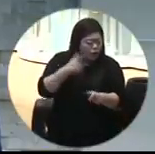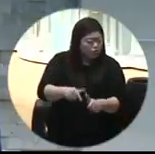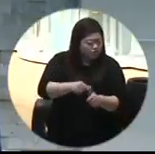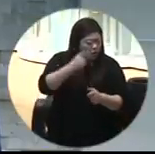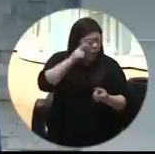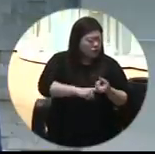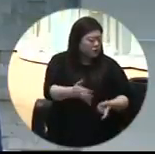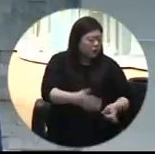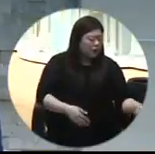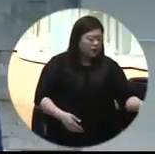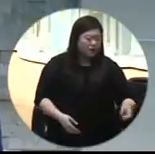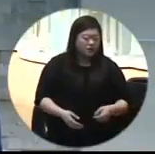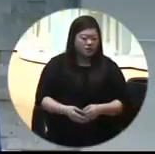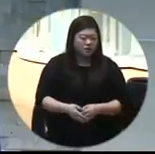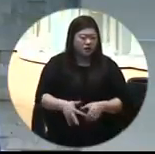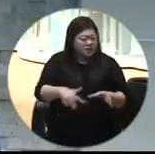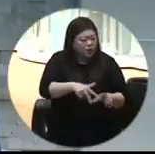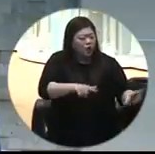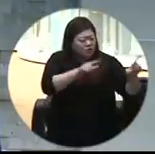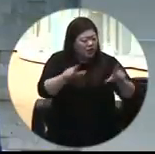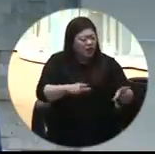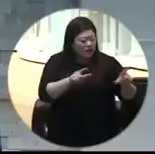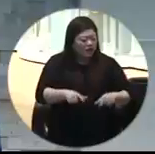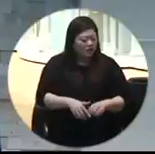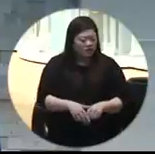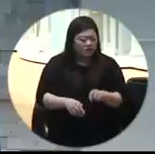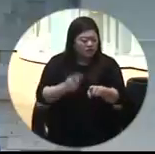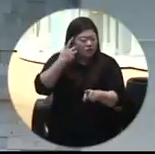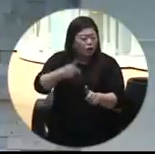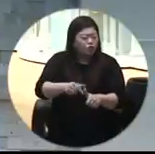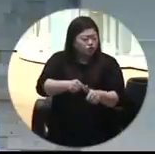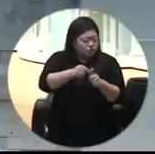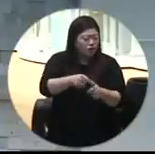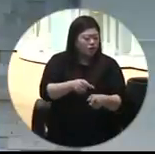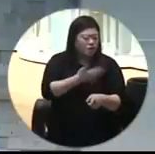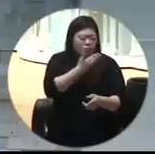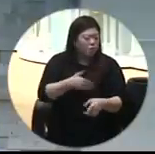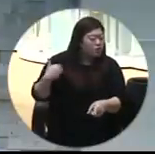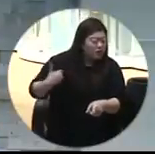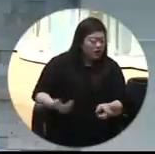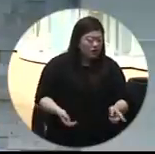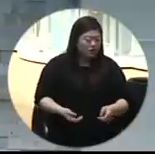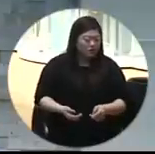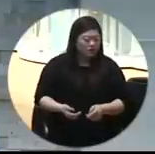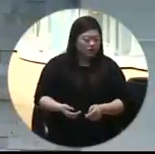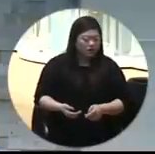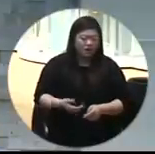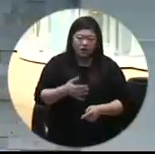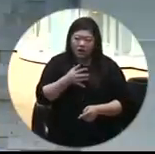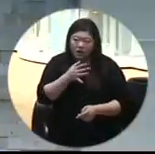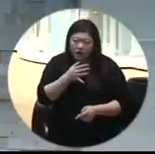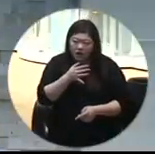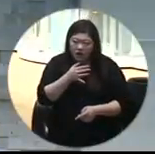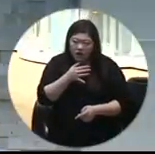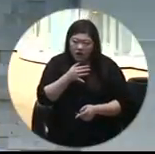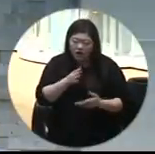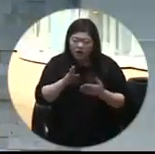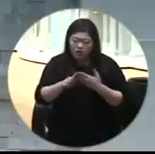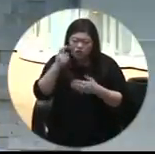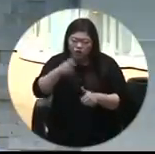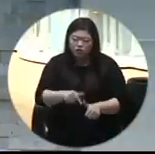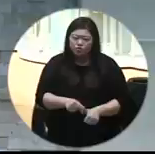관심도 없었던, 그냥 종교생활하던 나에게 한 영혼의 귀중성을 알게 만드실 그때, 아, 영혼이